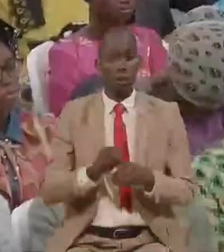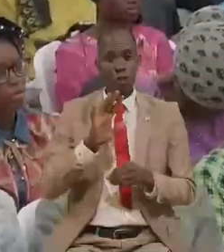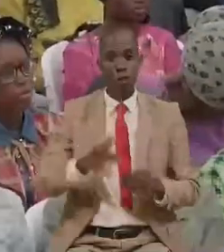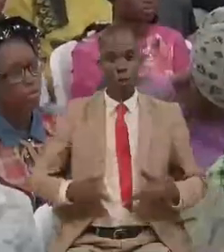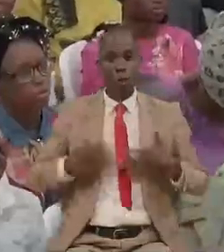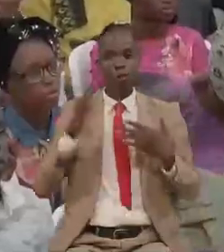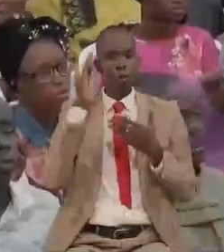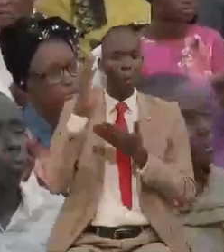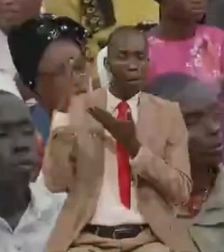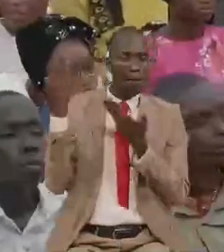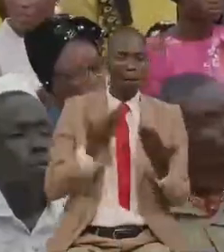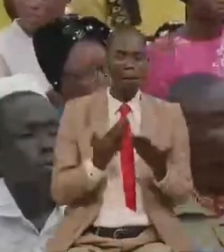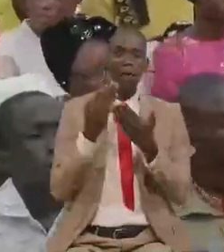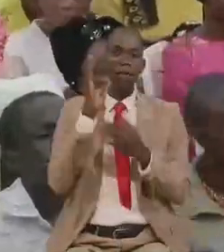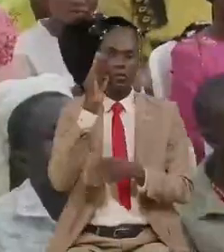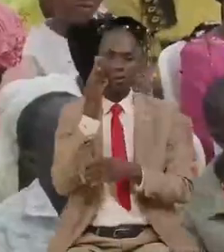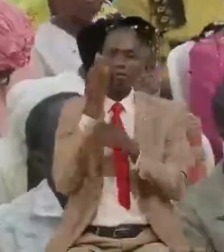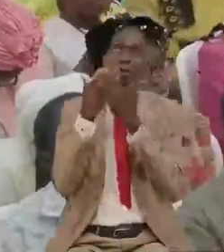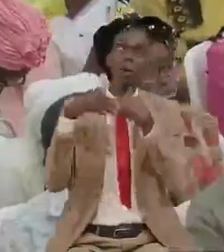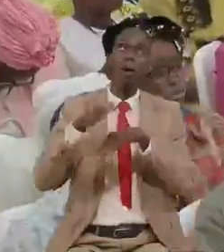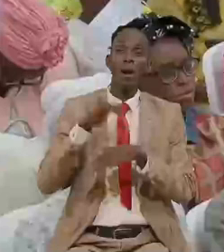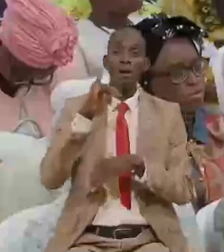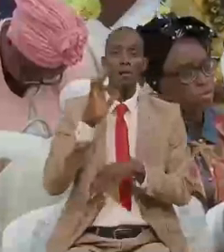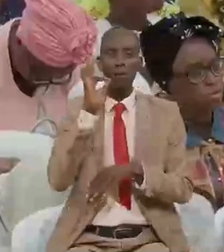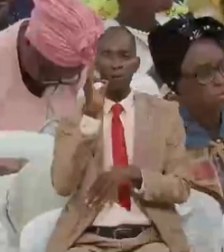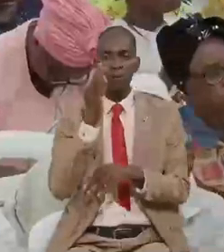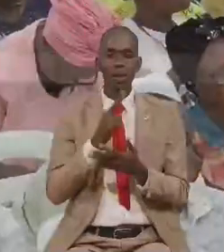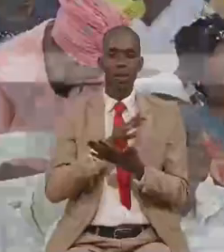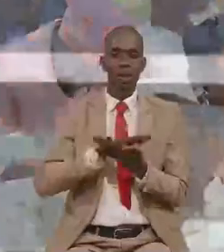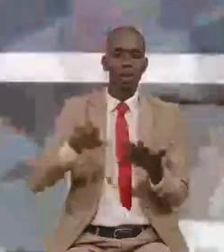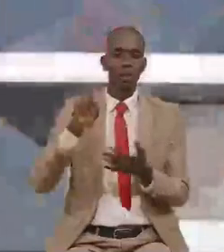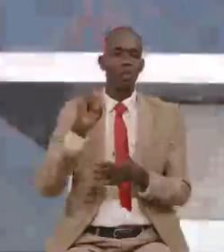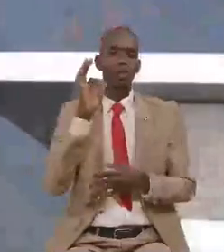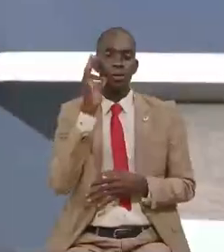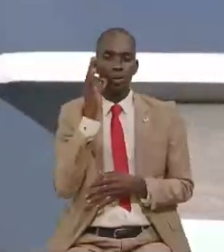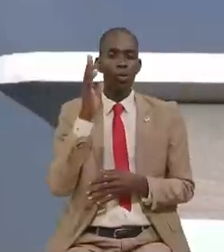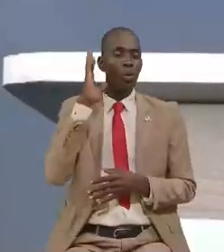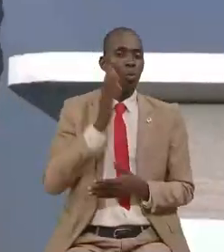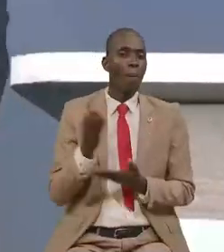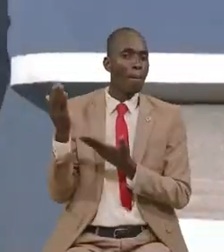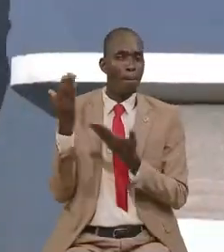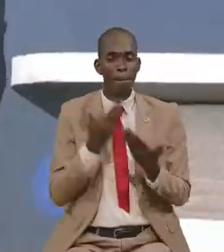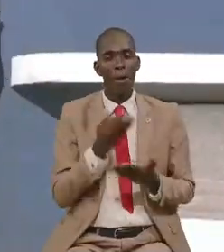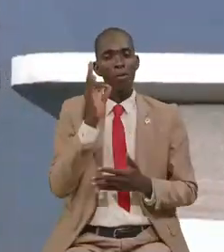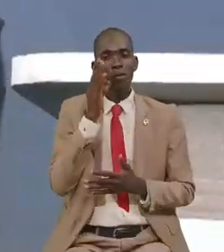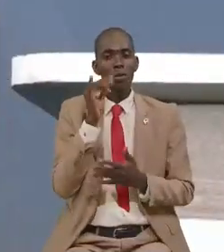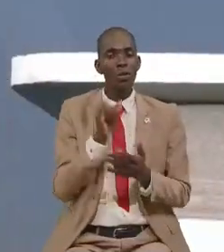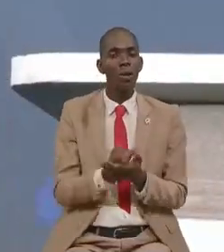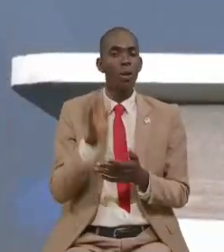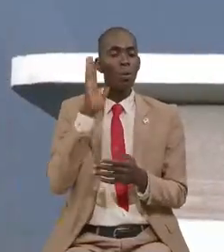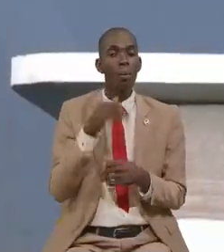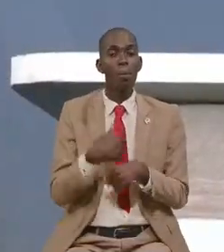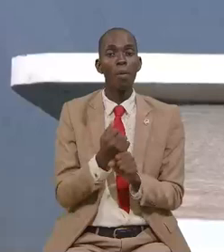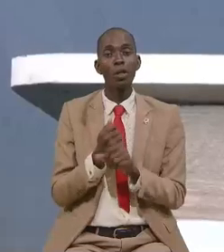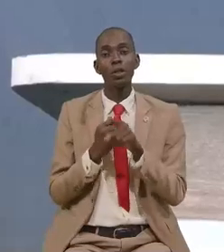de fruits, les fruits célestes, portera de fruits, les fruits justes, portera de fruits, les fruits qui